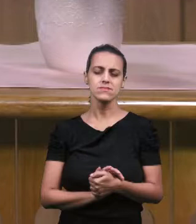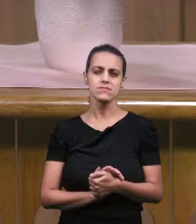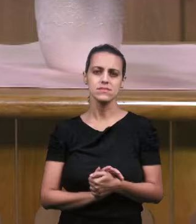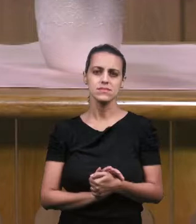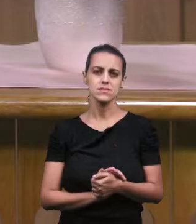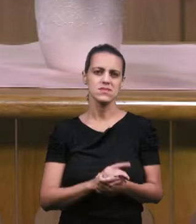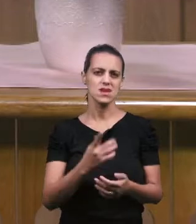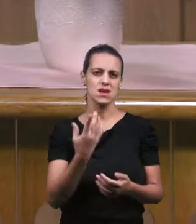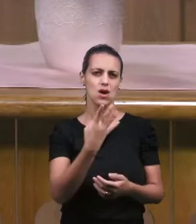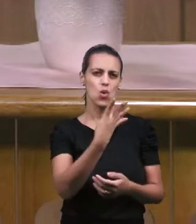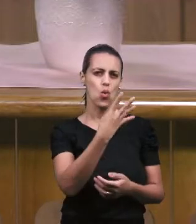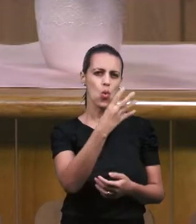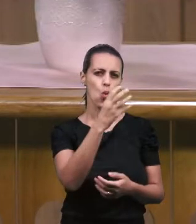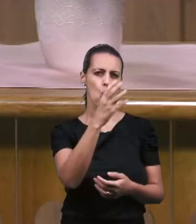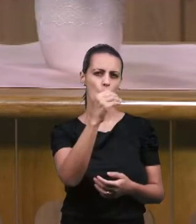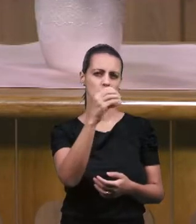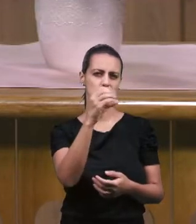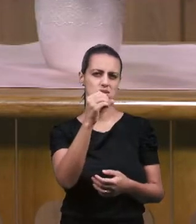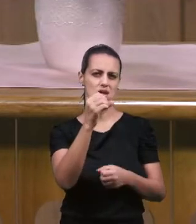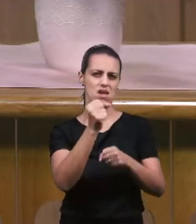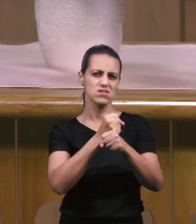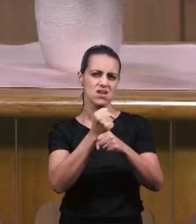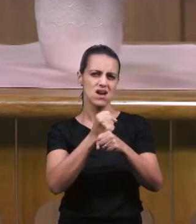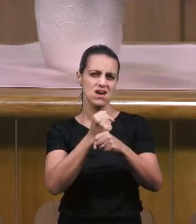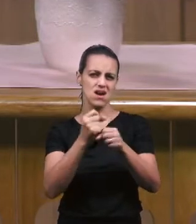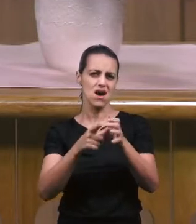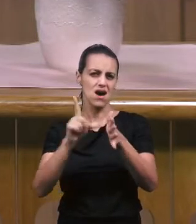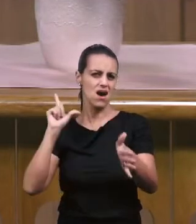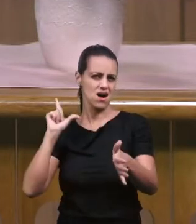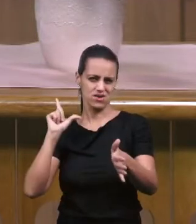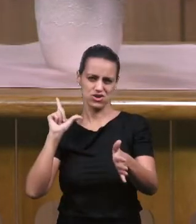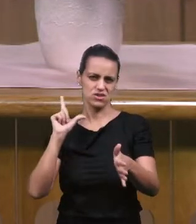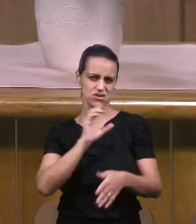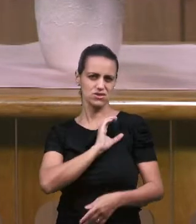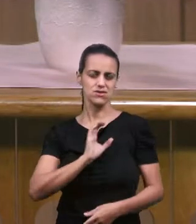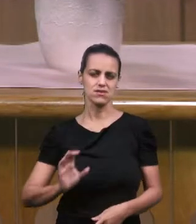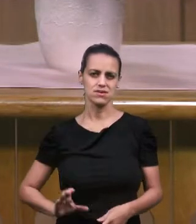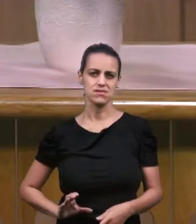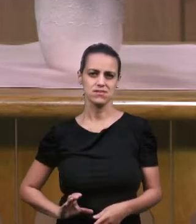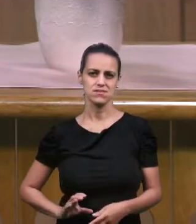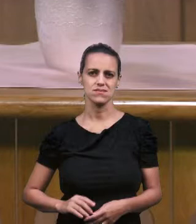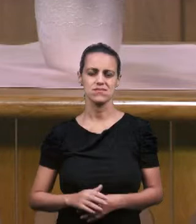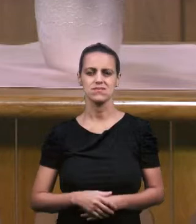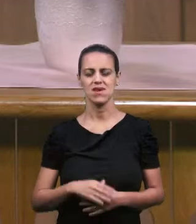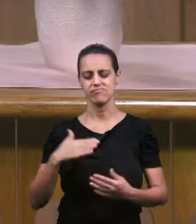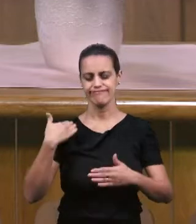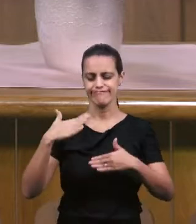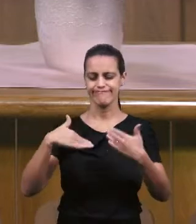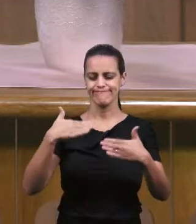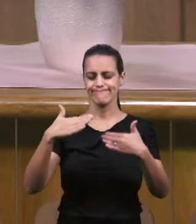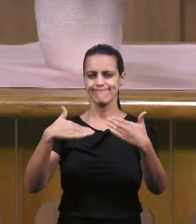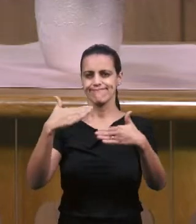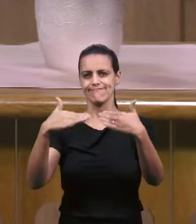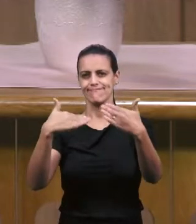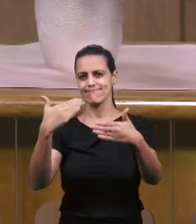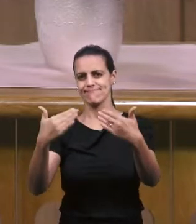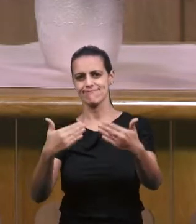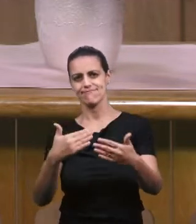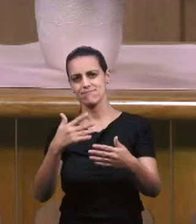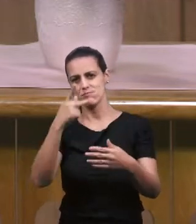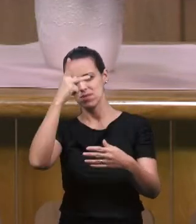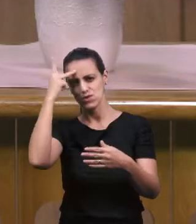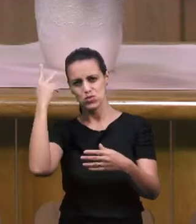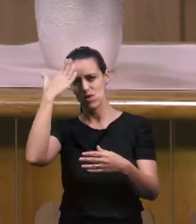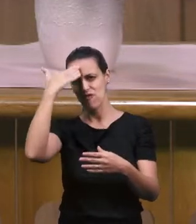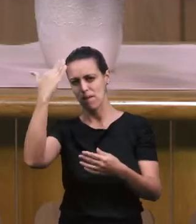dans leur temps, 400 à 300 ans avant Christ. Mais après cela, sont venus d'autres